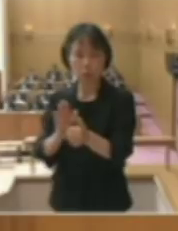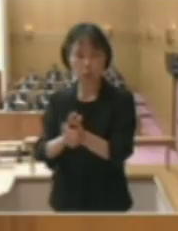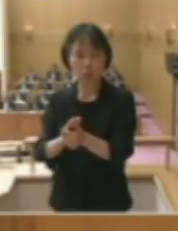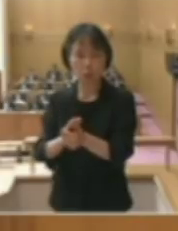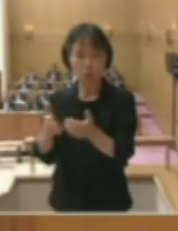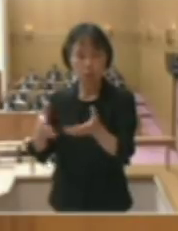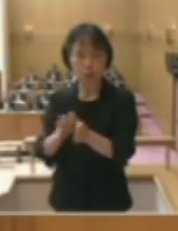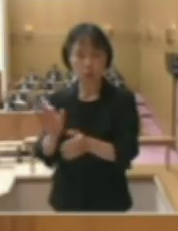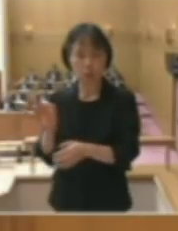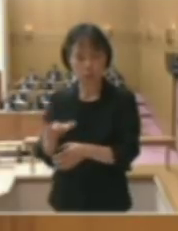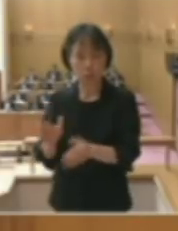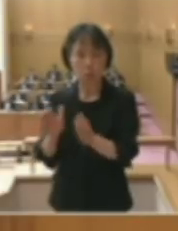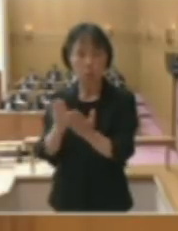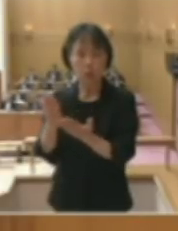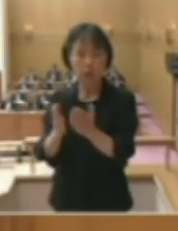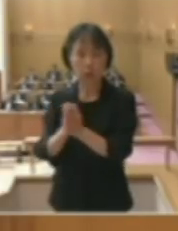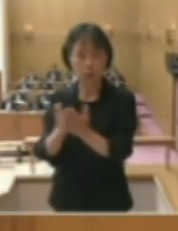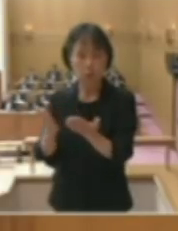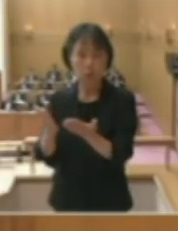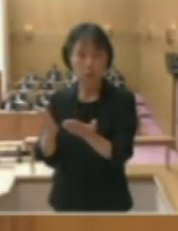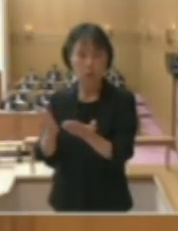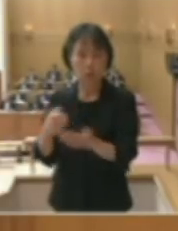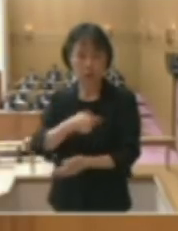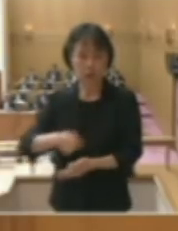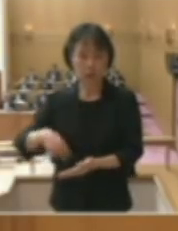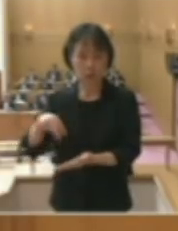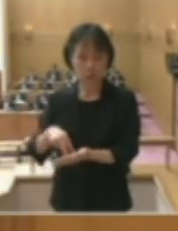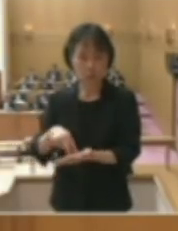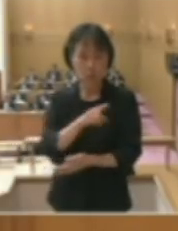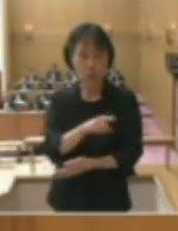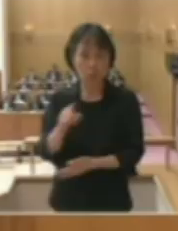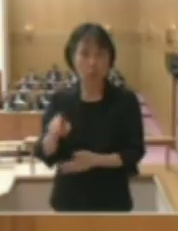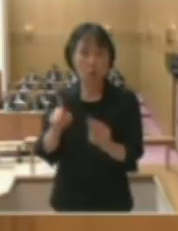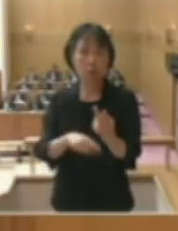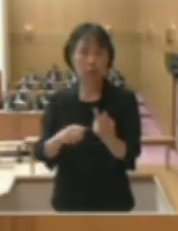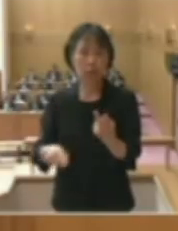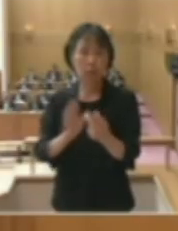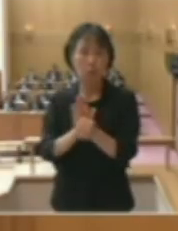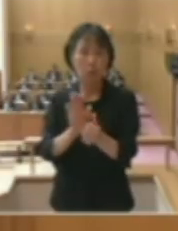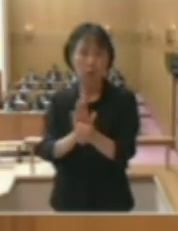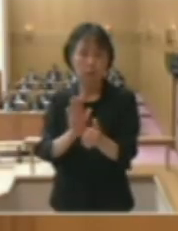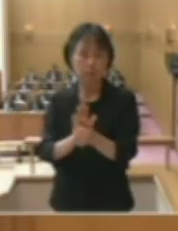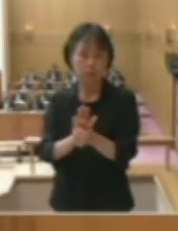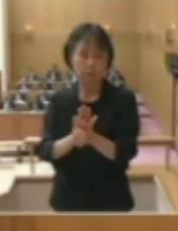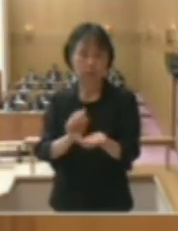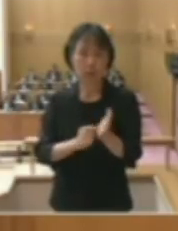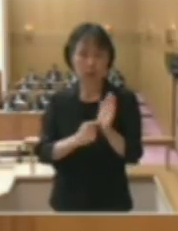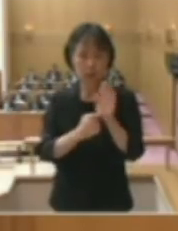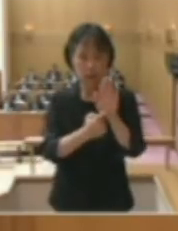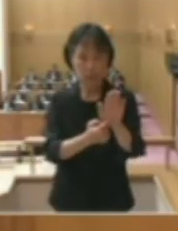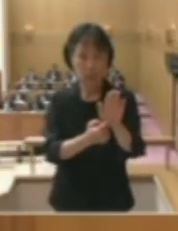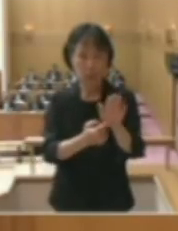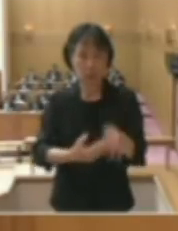本慎二氏の現職2人を支援する考えを示し、信頼と実績